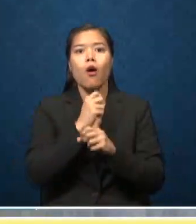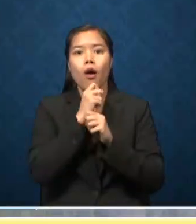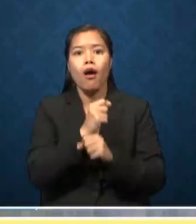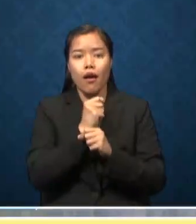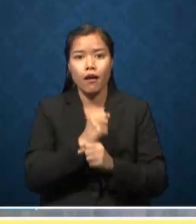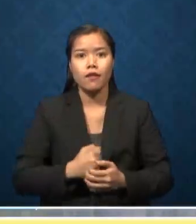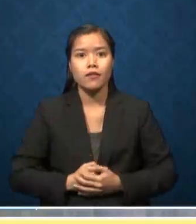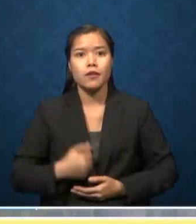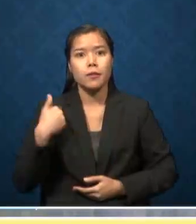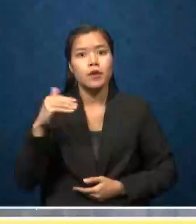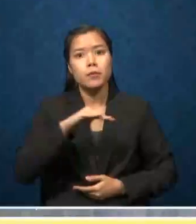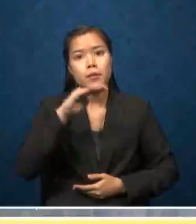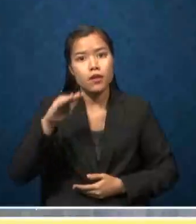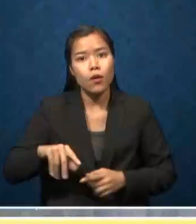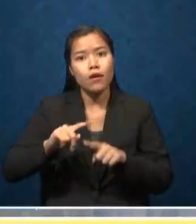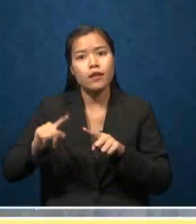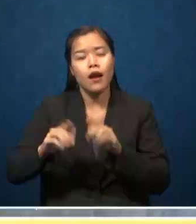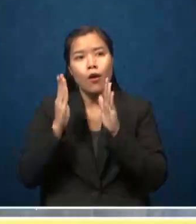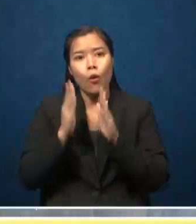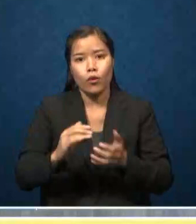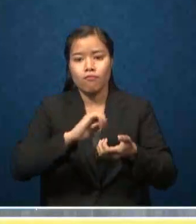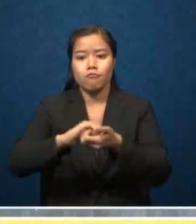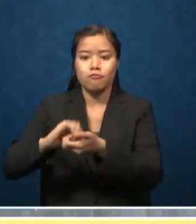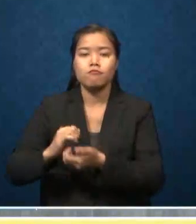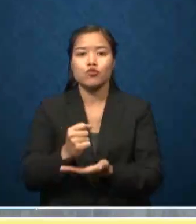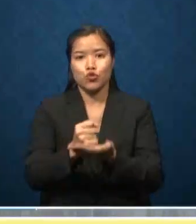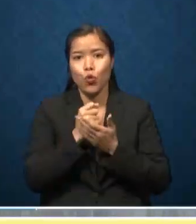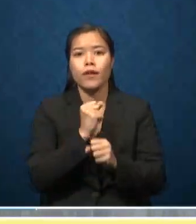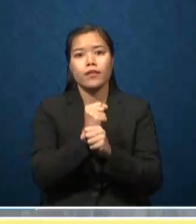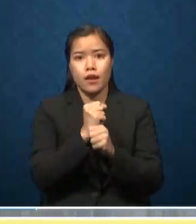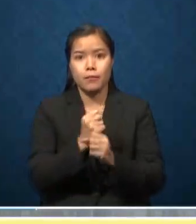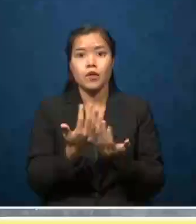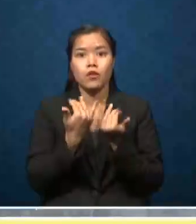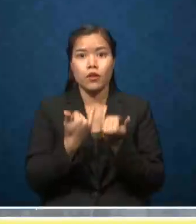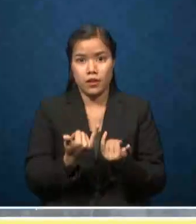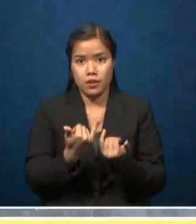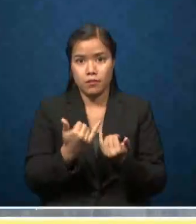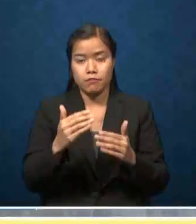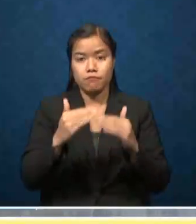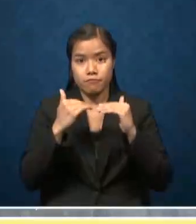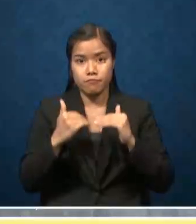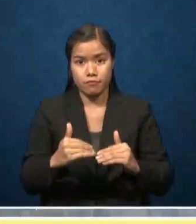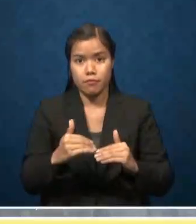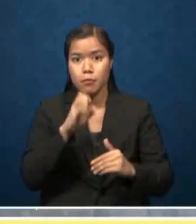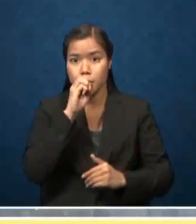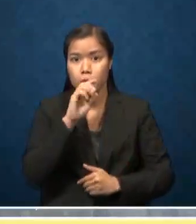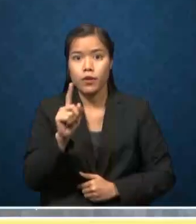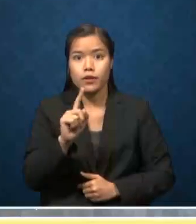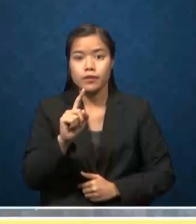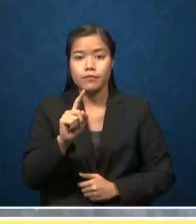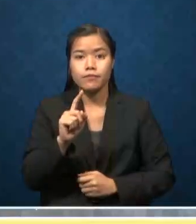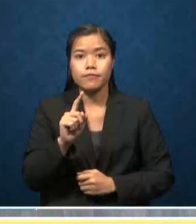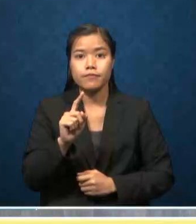พี่น้องทั้งหลายในด้านสาธารณสุขหลายหน่วยมาร่วมกันทำครับคราวนี้มาถึงประเด็นถัดมาผมอยากเรียนว่า